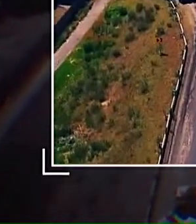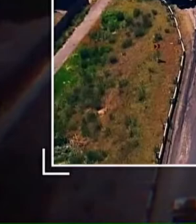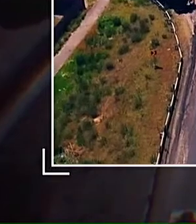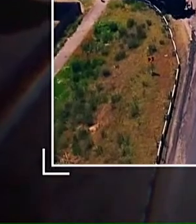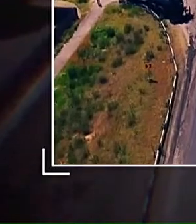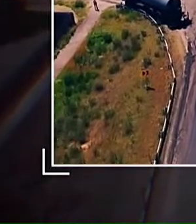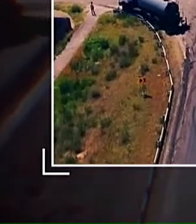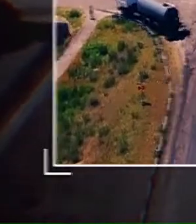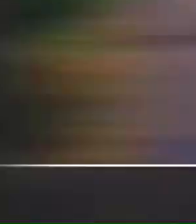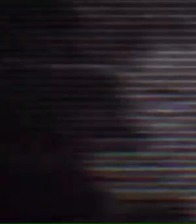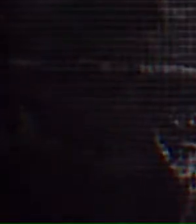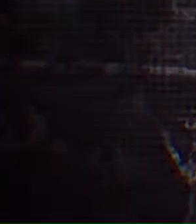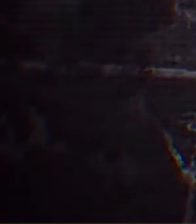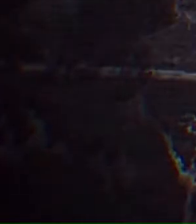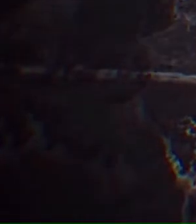Музика